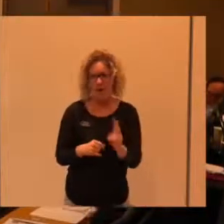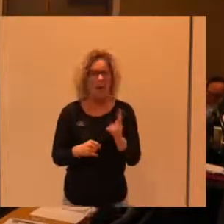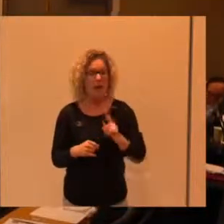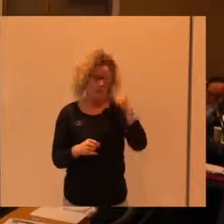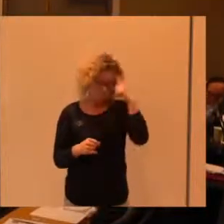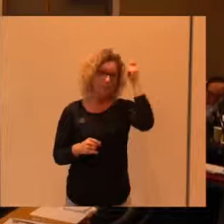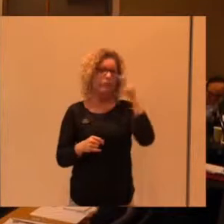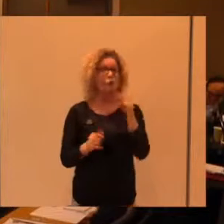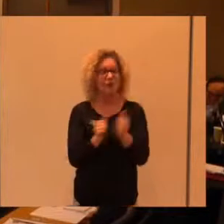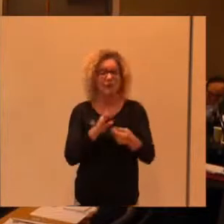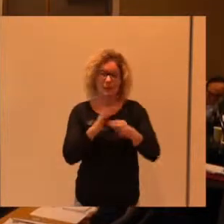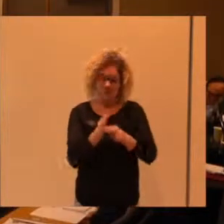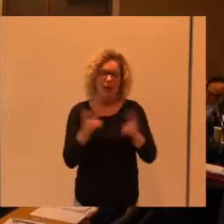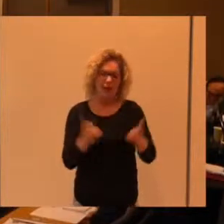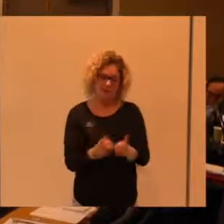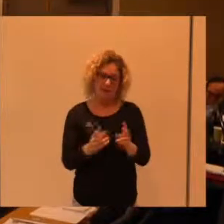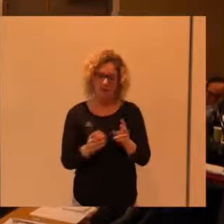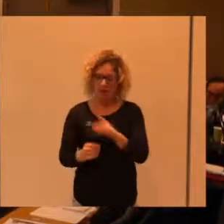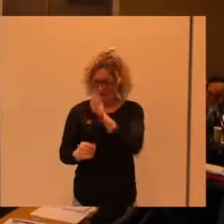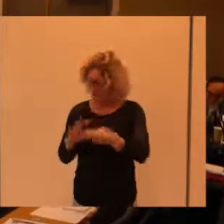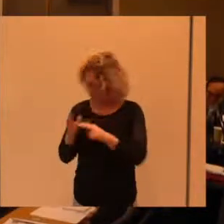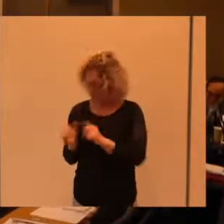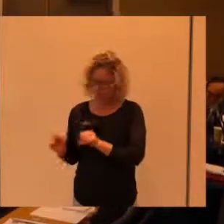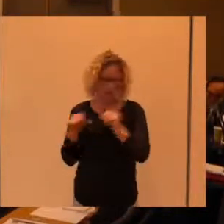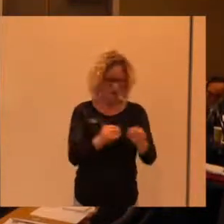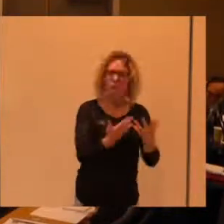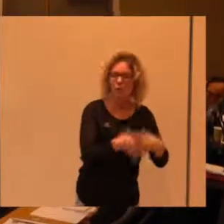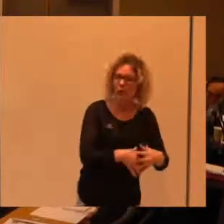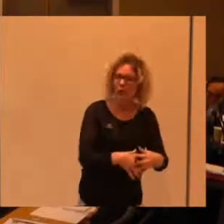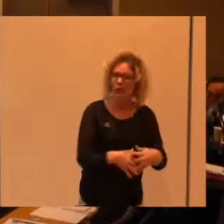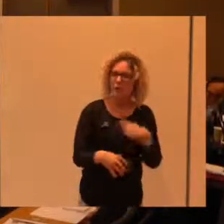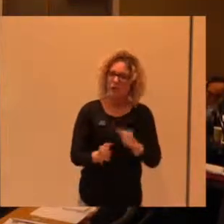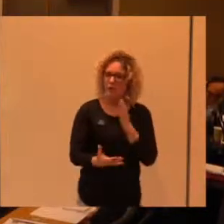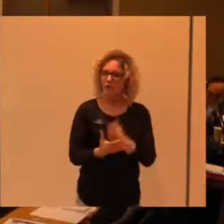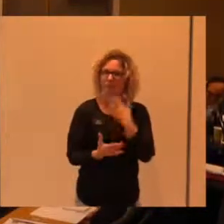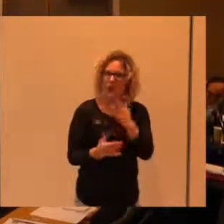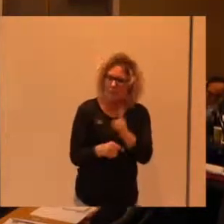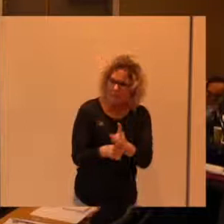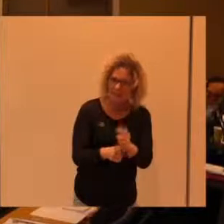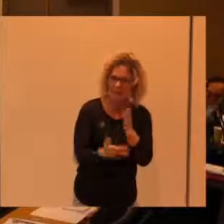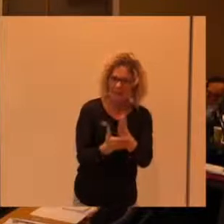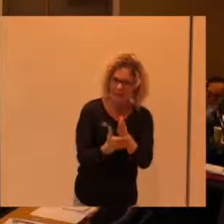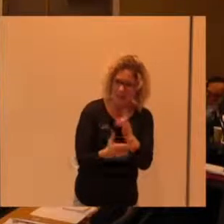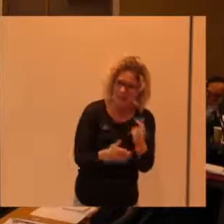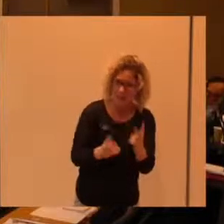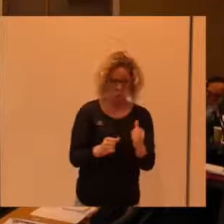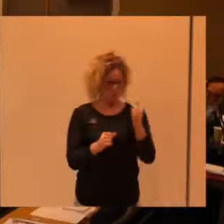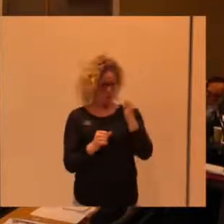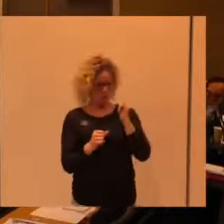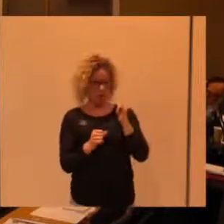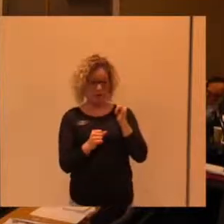bygga teknik så ska det ändå helst fungera. Så det ska vara lite framtidssäkert och lite bakåtsäkert så om folk har